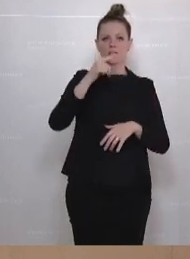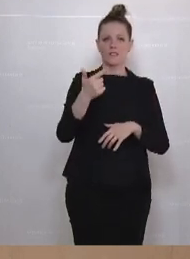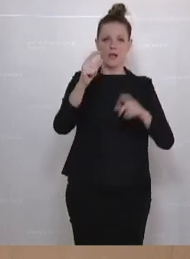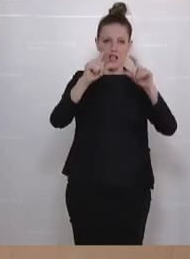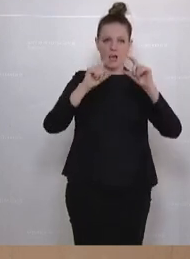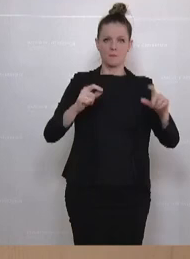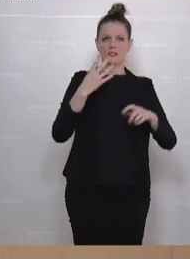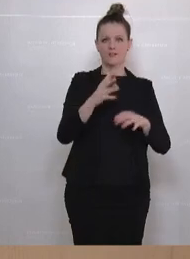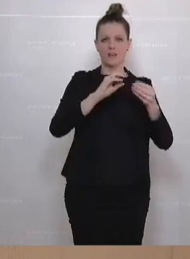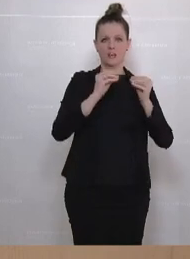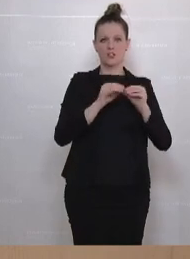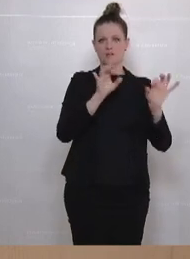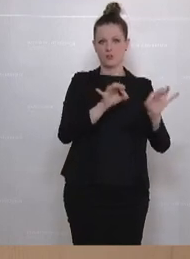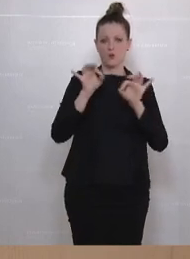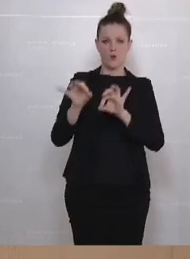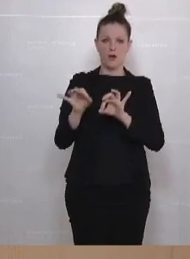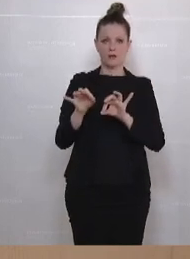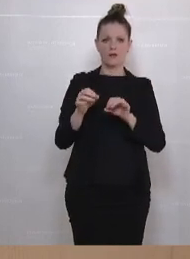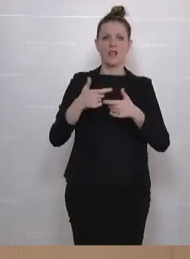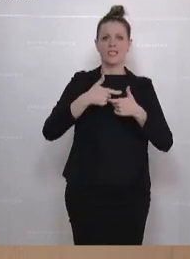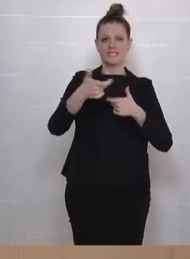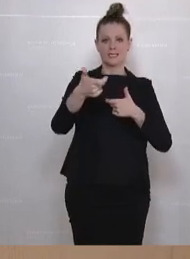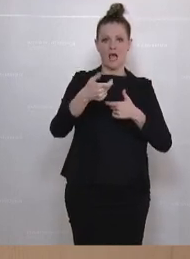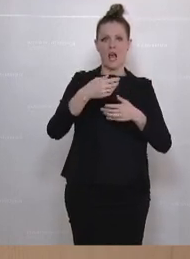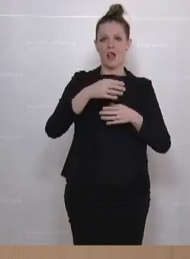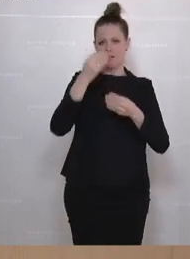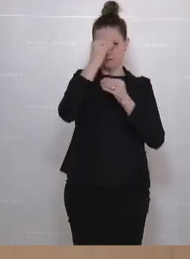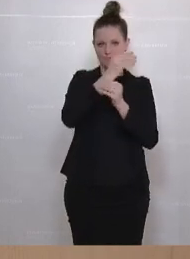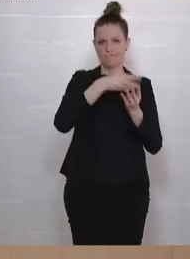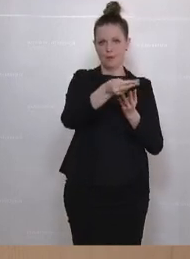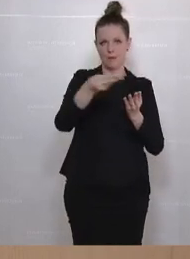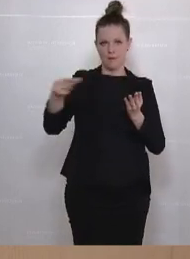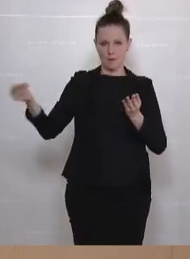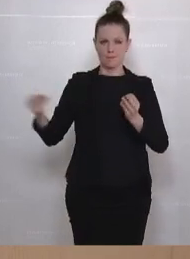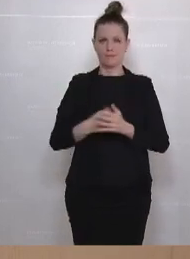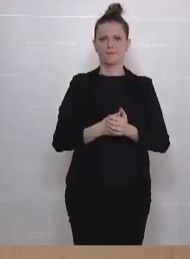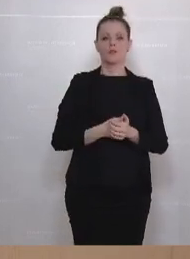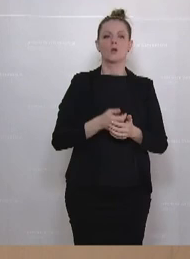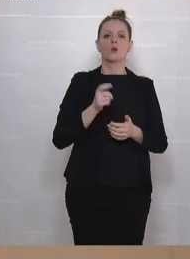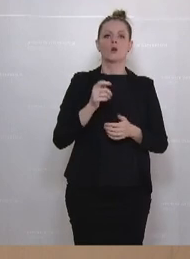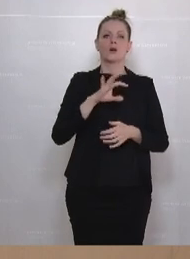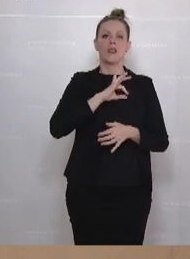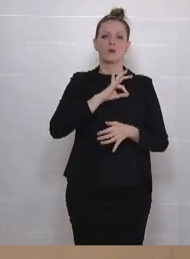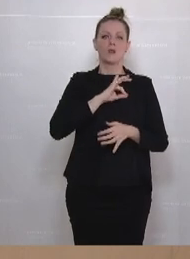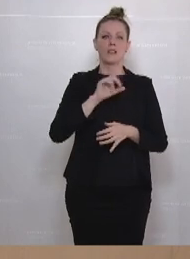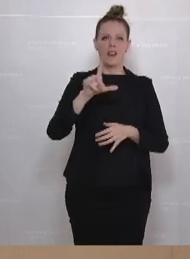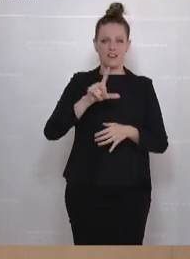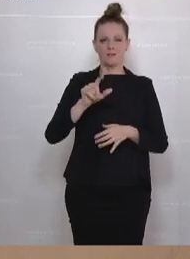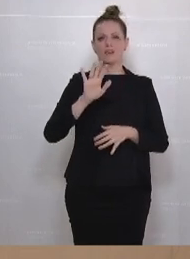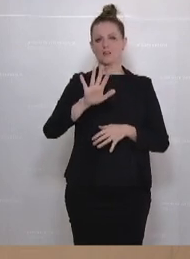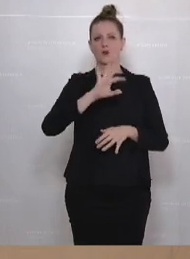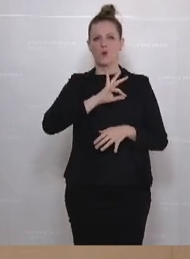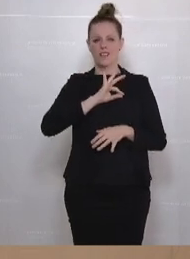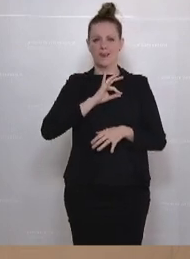Absatz 4 der Geschäftsordnung auf die im Saal verteilten Mitteilungen. Die Abgeordneten Leichtfried, Kolleginnen und Kollegen haben das Verlangen gestellt, die